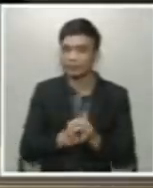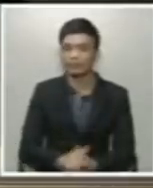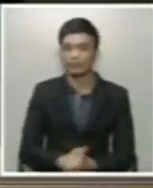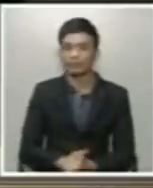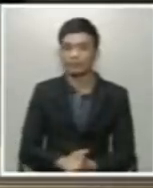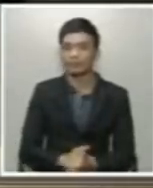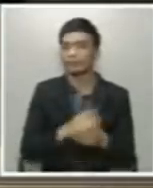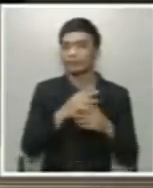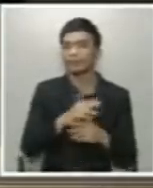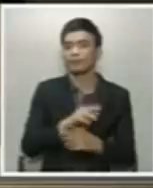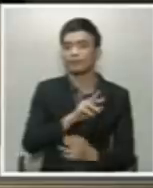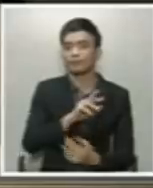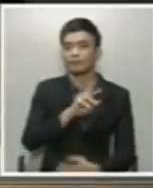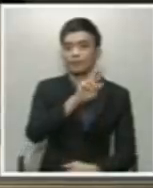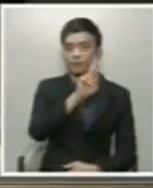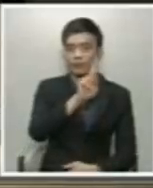ทางท่านรัฐมนตรีเนี่ยนะครับ